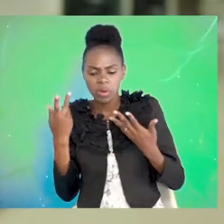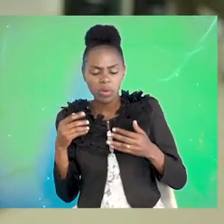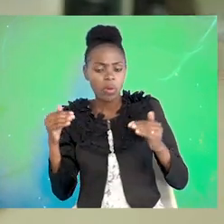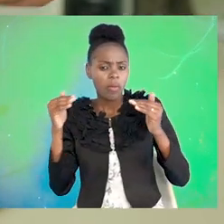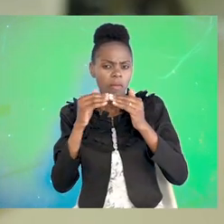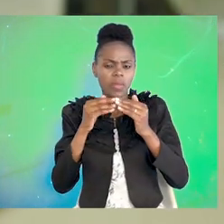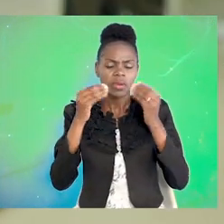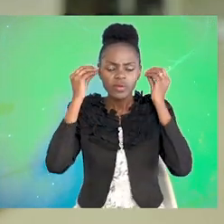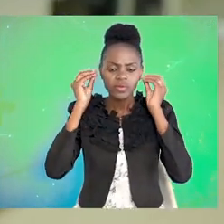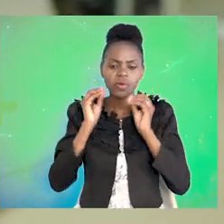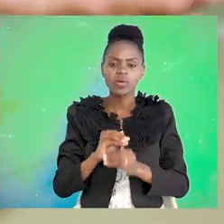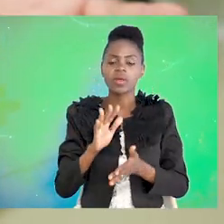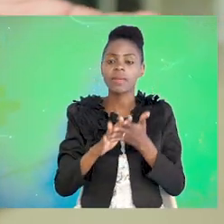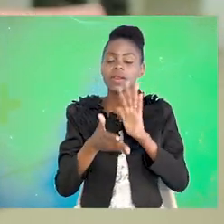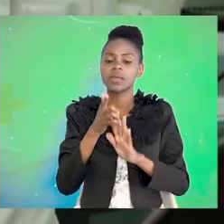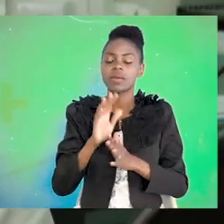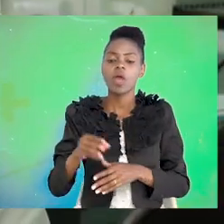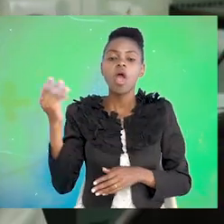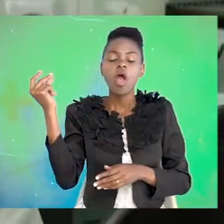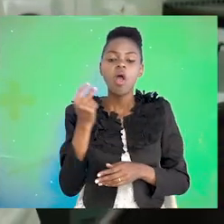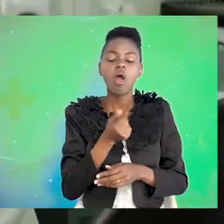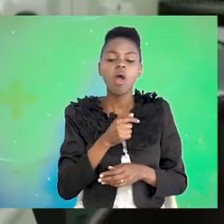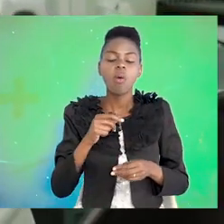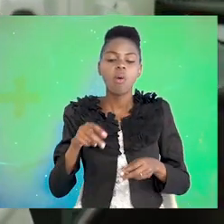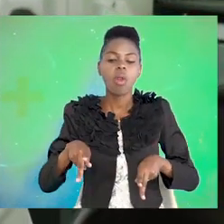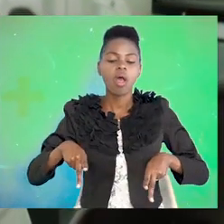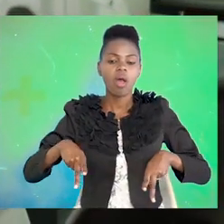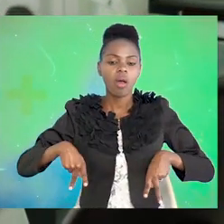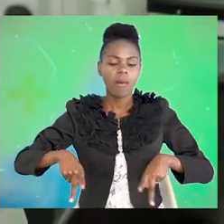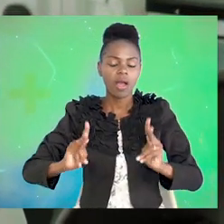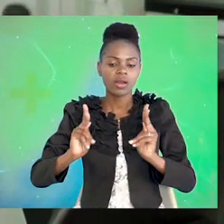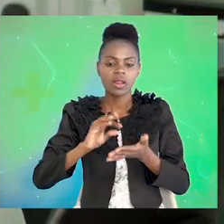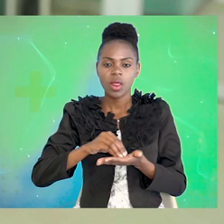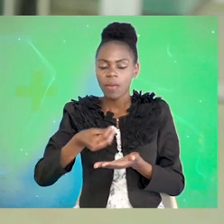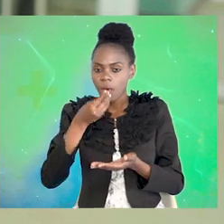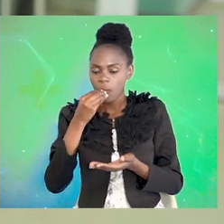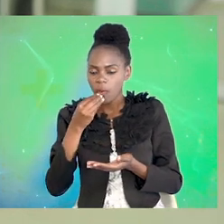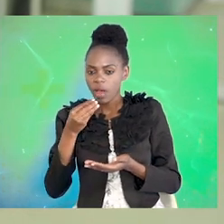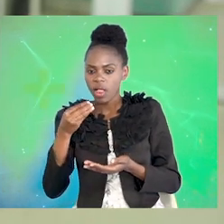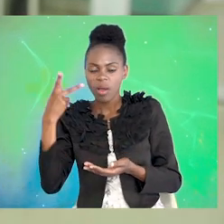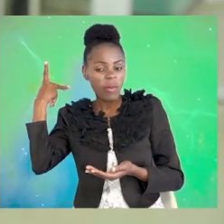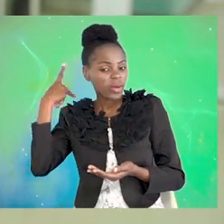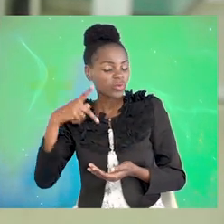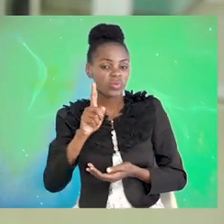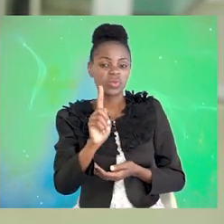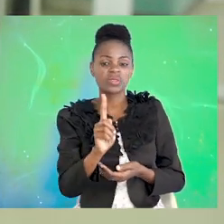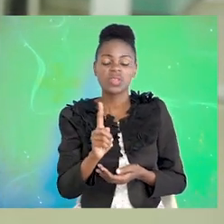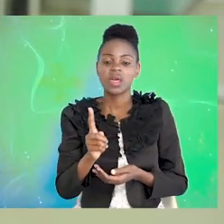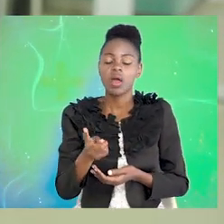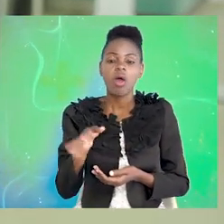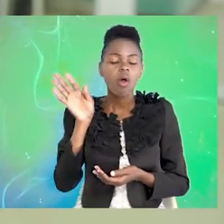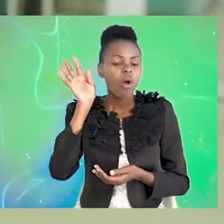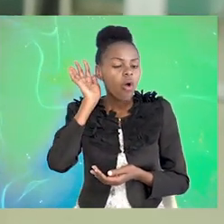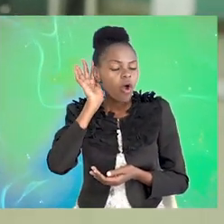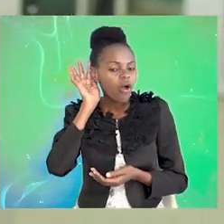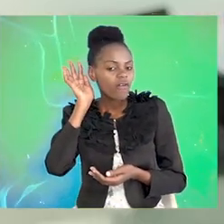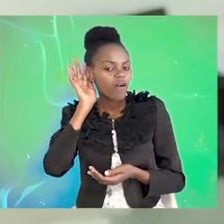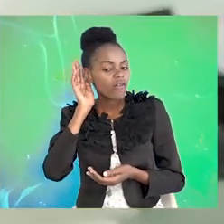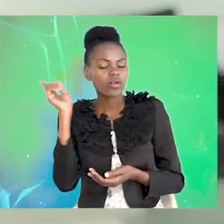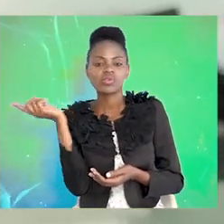onane ndi dotolo, kumango kagula okha mankhwala pa kantini nkumwa pampeni. Wandisokosera nkulinga